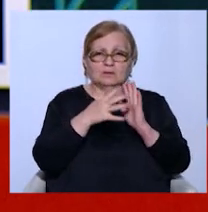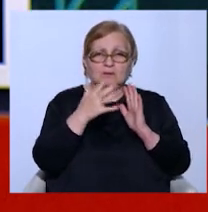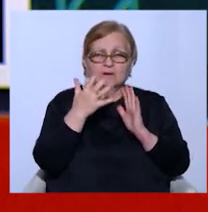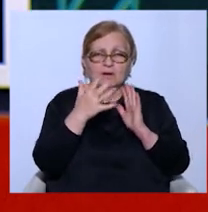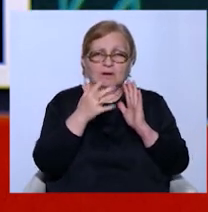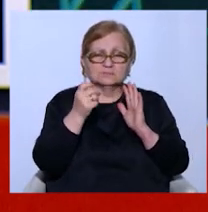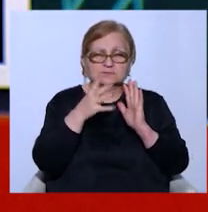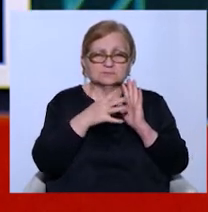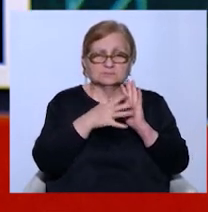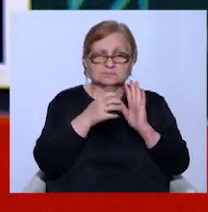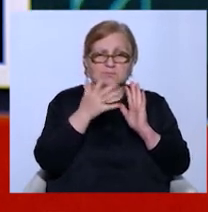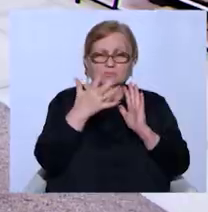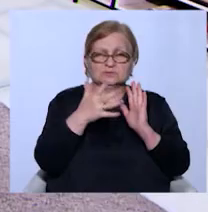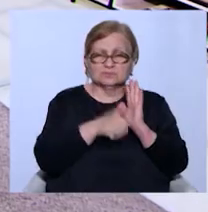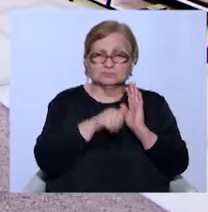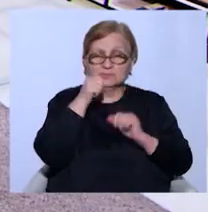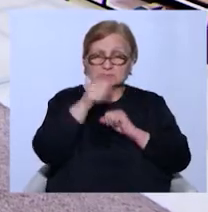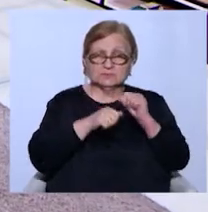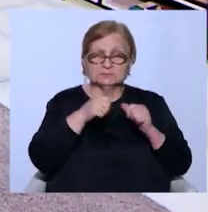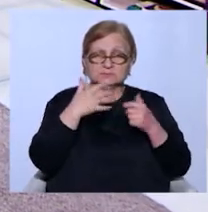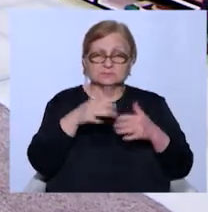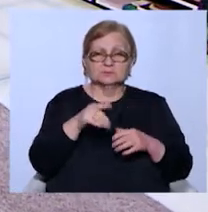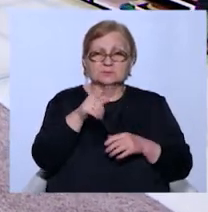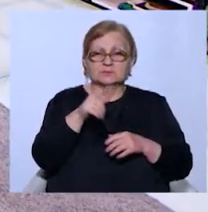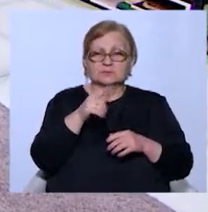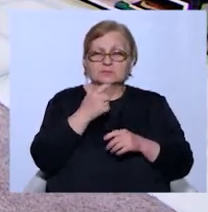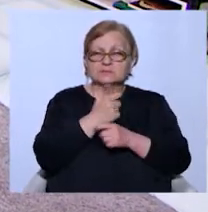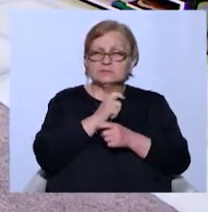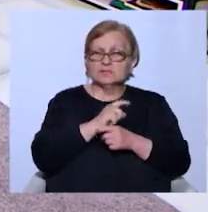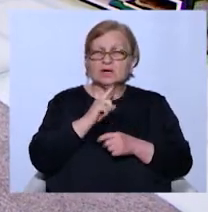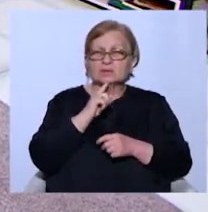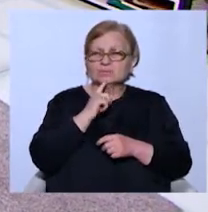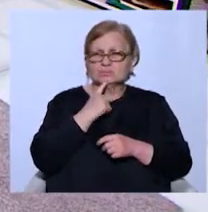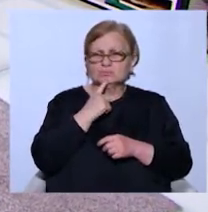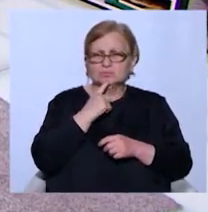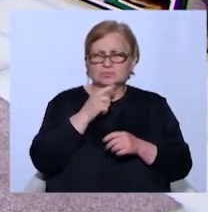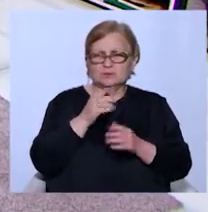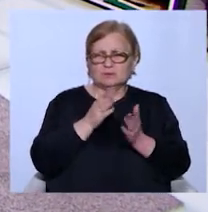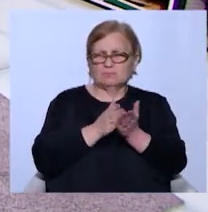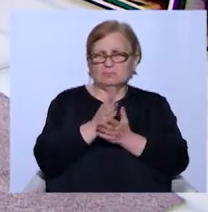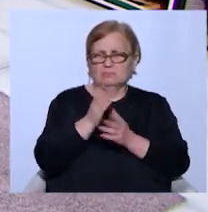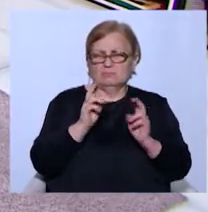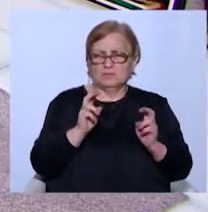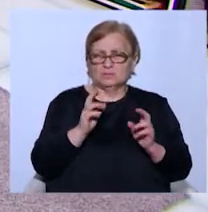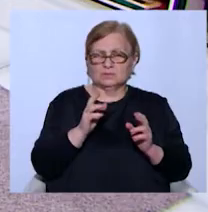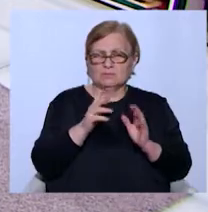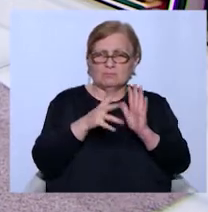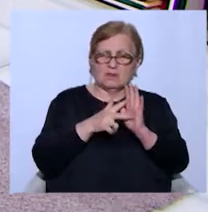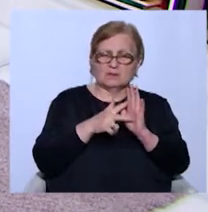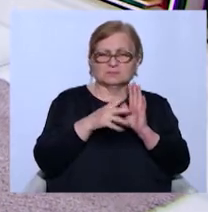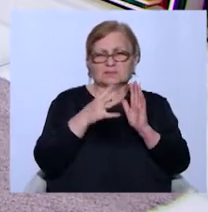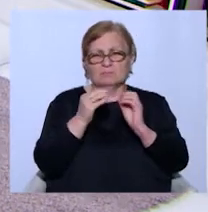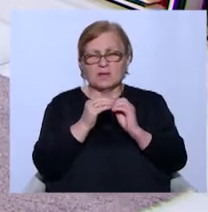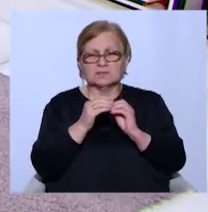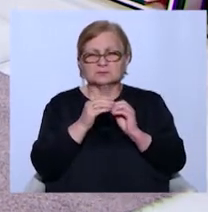სიმაღლის დადგენა. არის ესეთი, ეს იმდენად რთული მეთოდია, რომ დროთა განმავლობაში მე-9 კლასში შეგიძლიათ